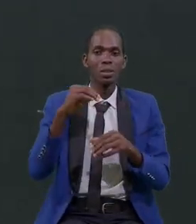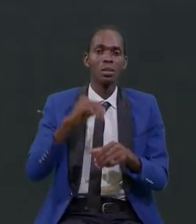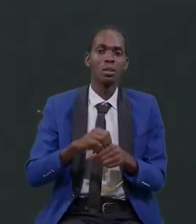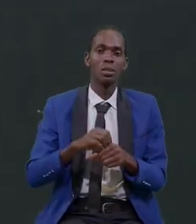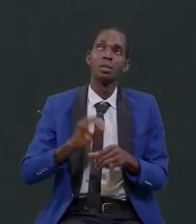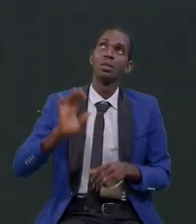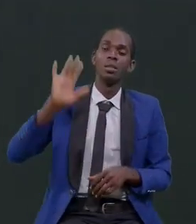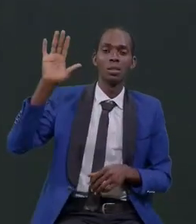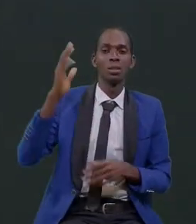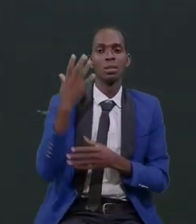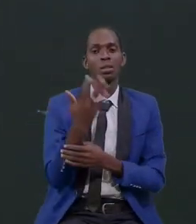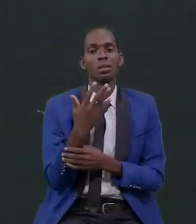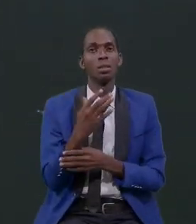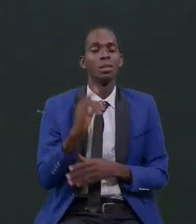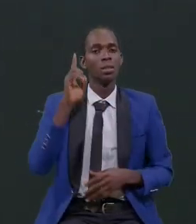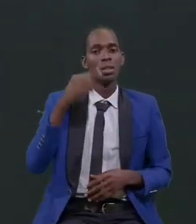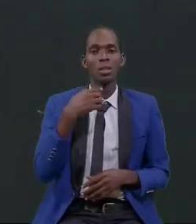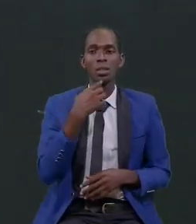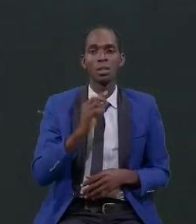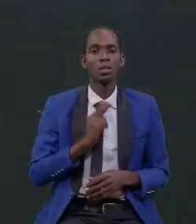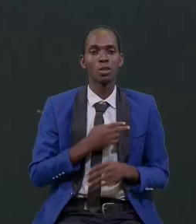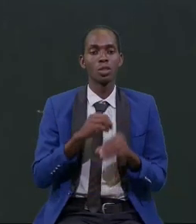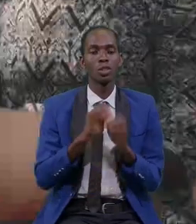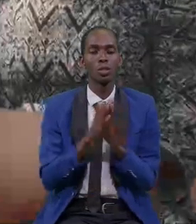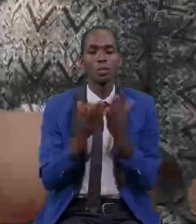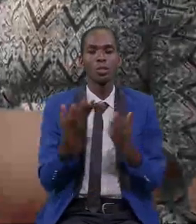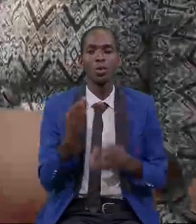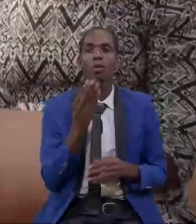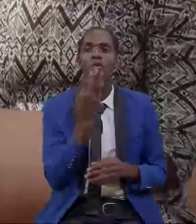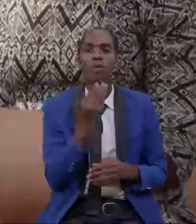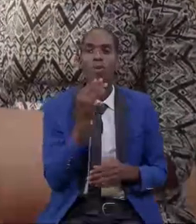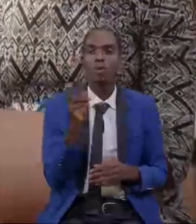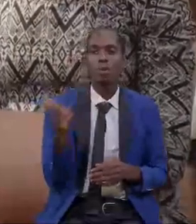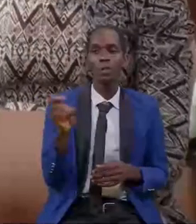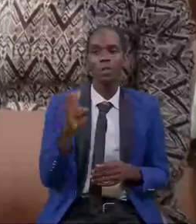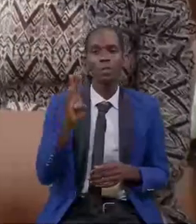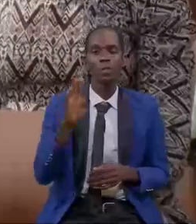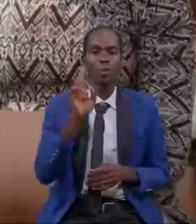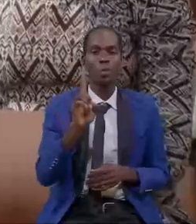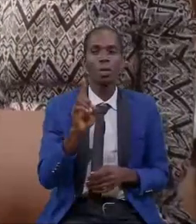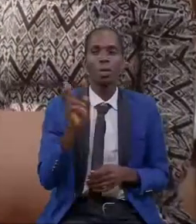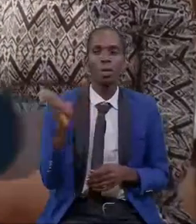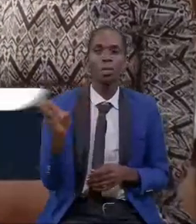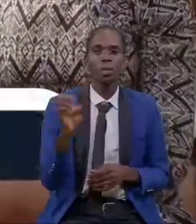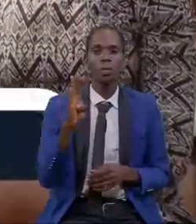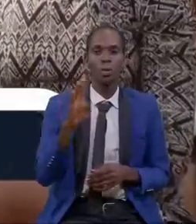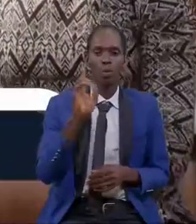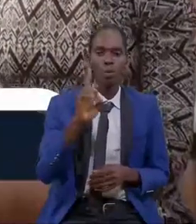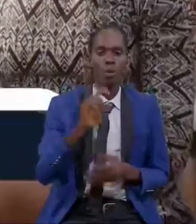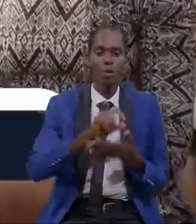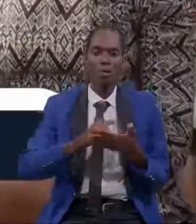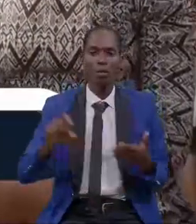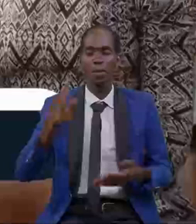c'est dans ses mains. En Hébreu, chapitre 1, verset 1. Hébreu